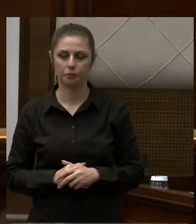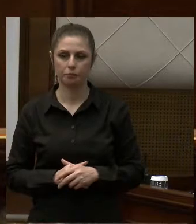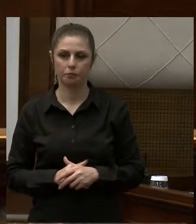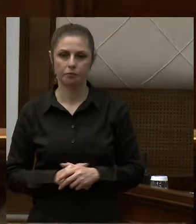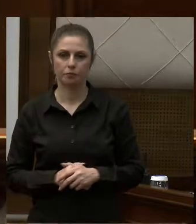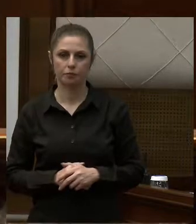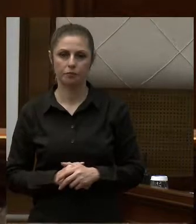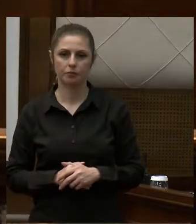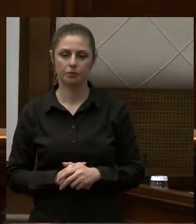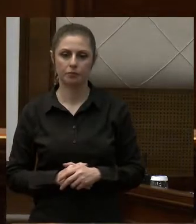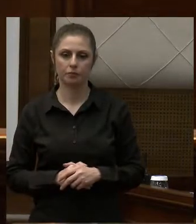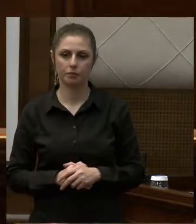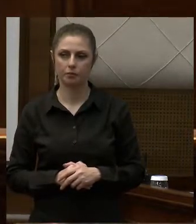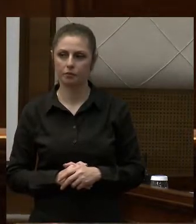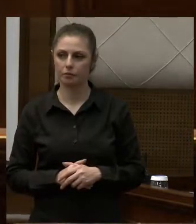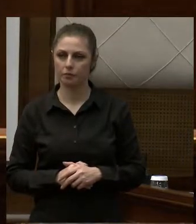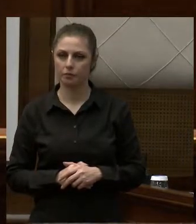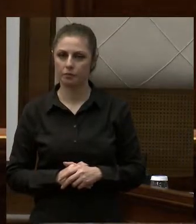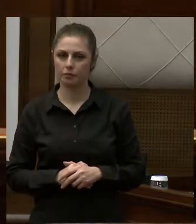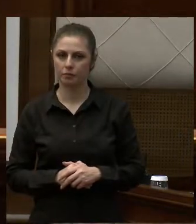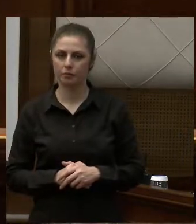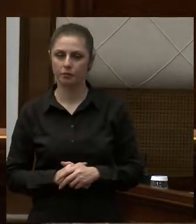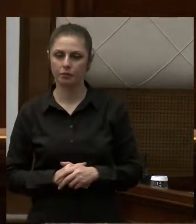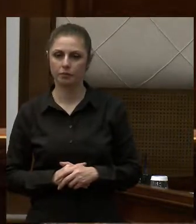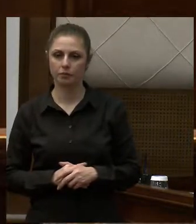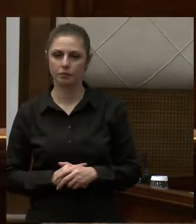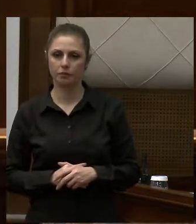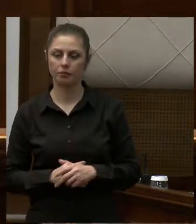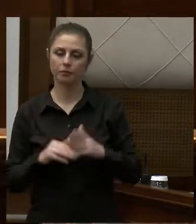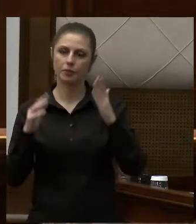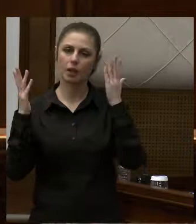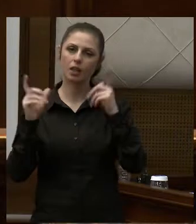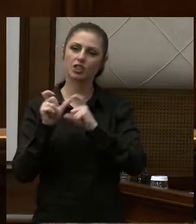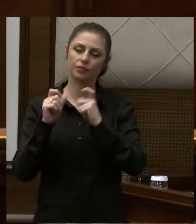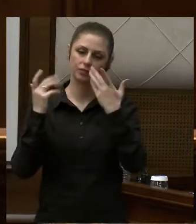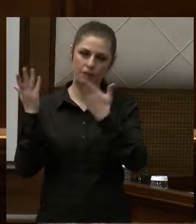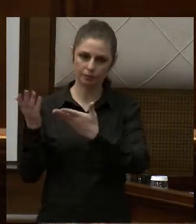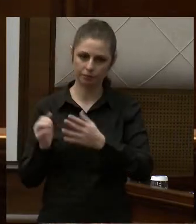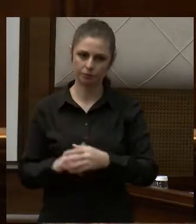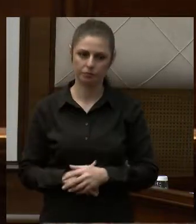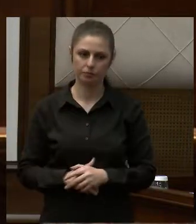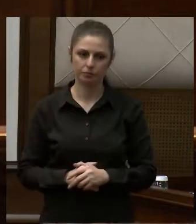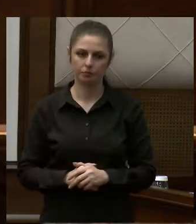Salih amca da, onu Salih amca diye herkes bilir. Salih amca, ya Allah'tan acil şifalar diliyoruz.